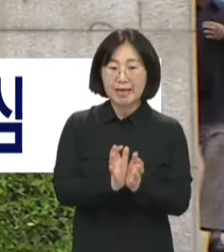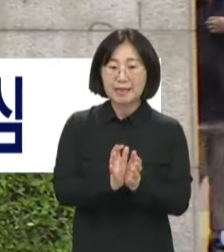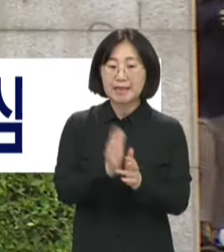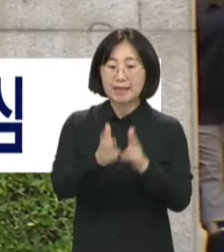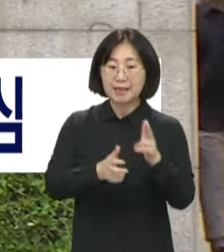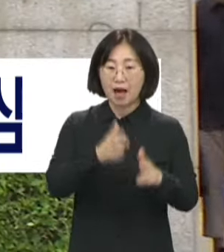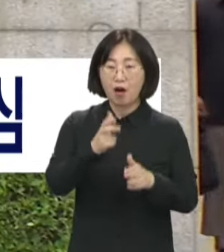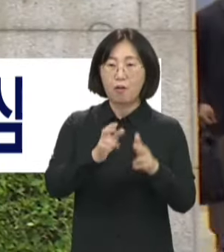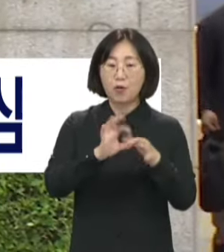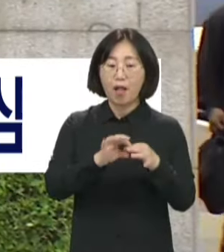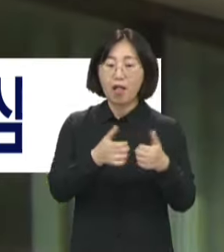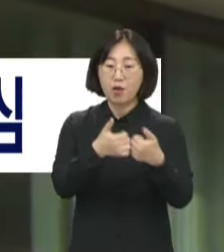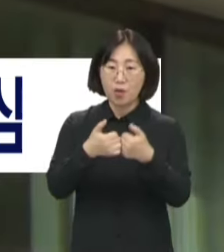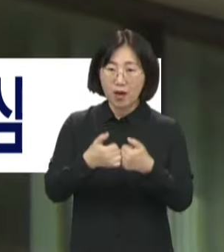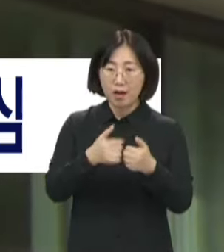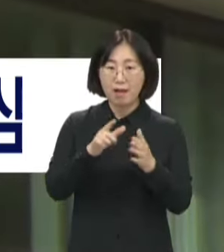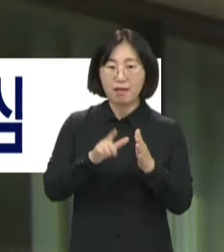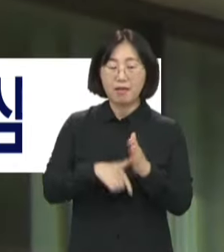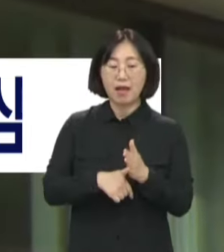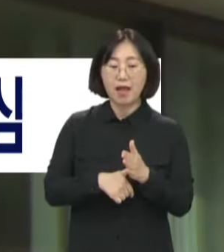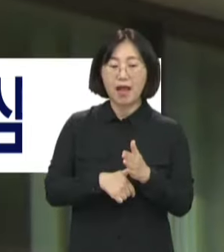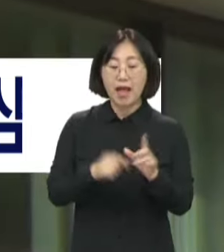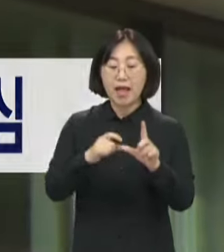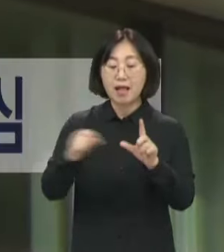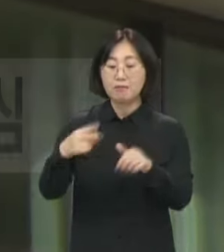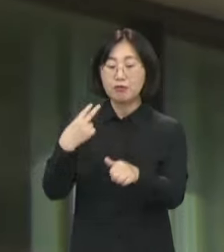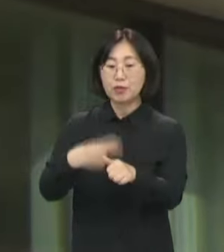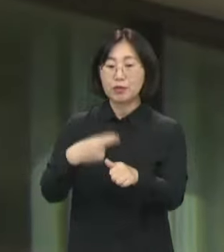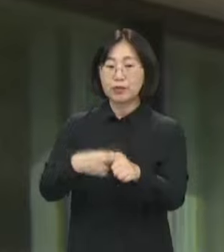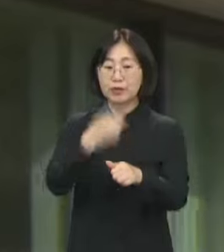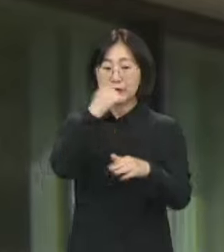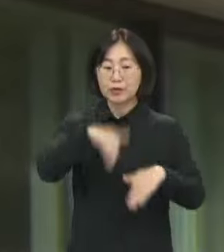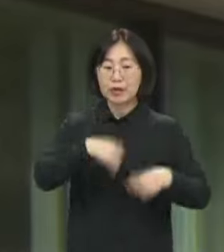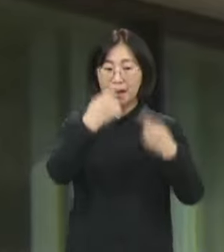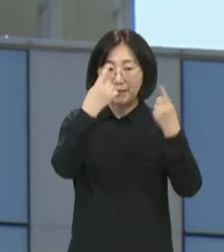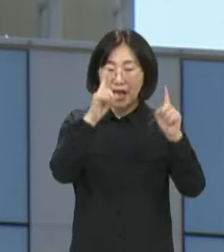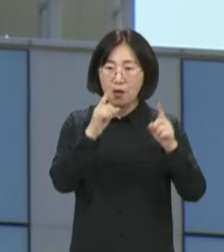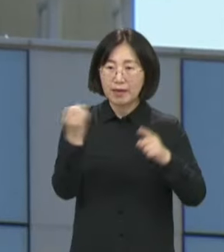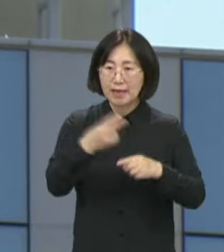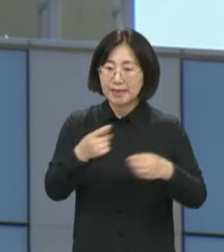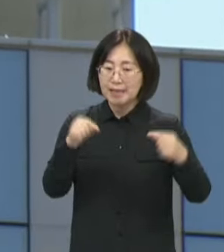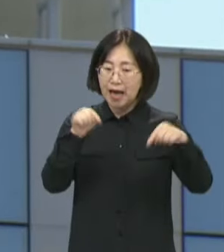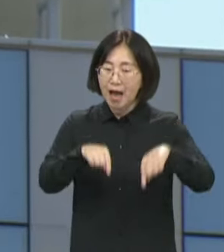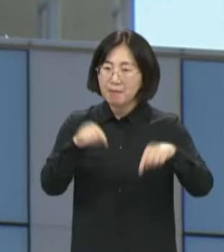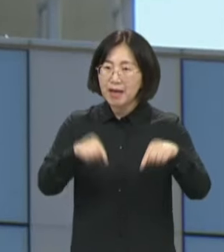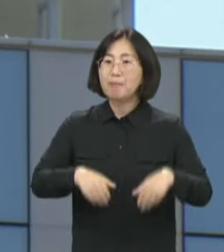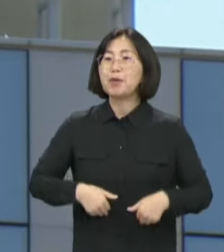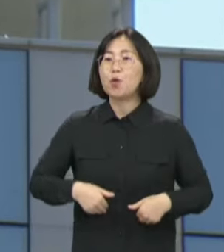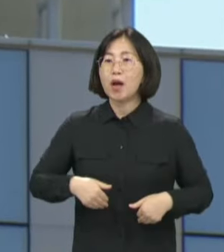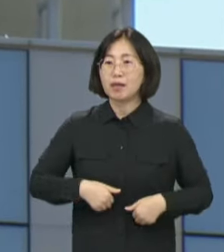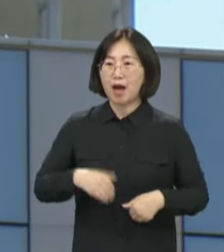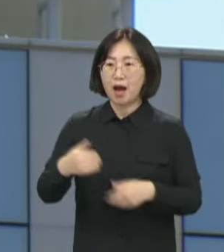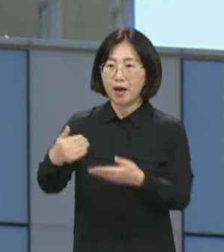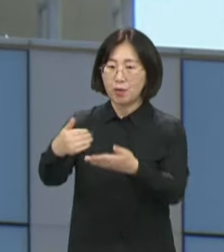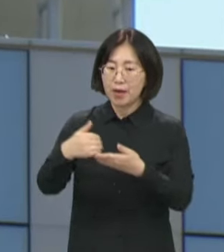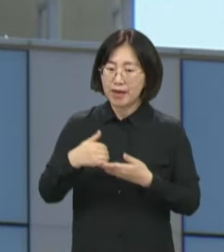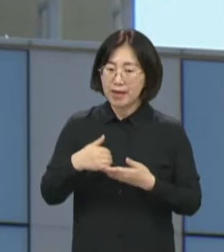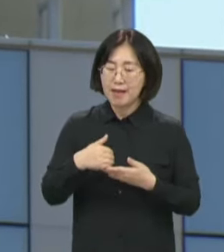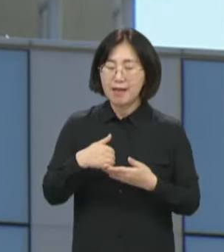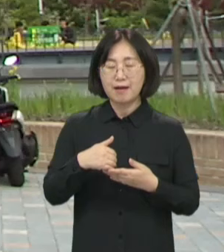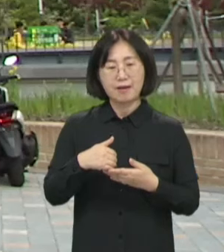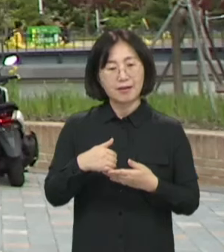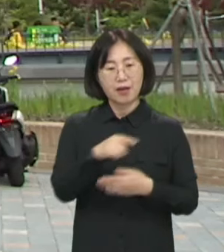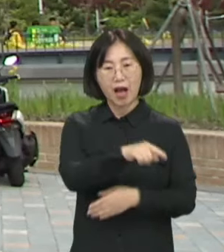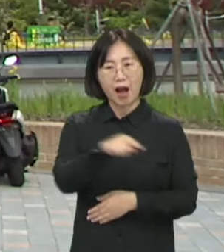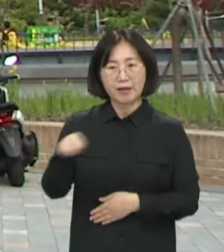사업 관련 회의를 가진 자리에서 일보 교수들이 충남대와의 제어의 필요성을 제기하면서 중단 상태였던